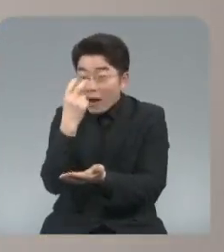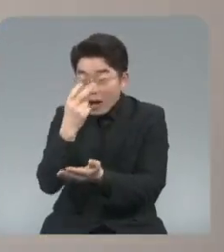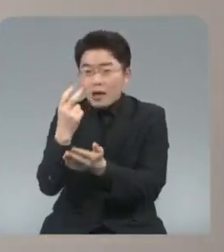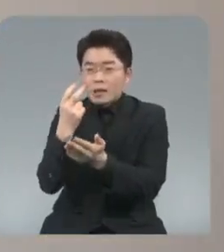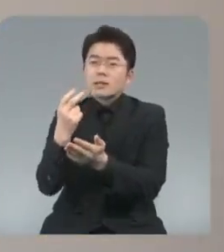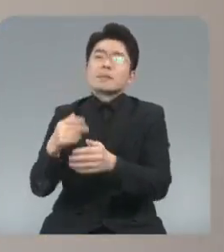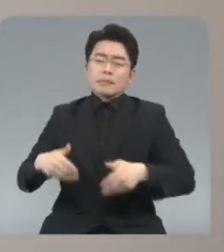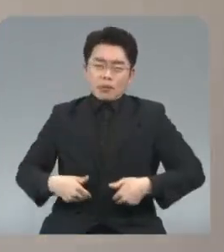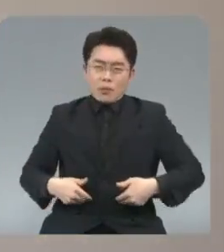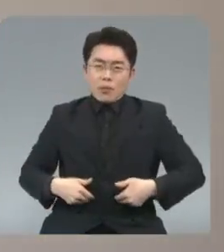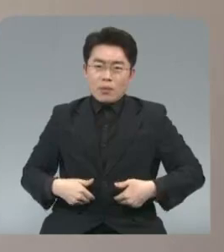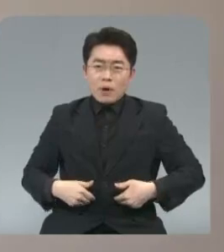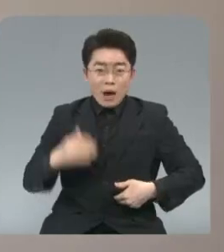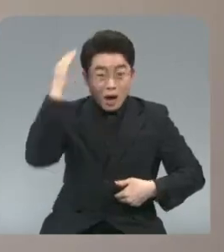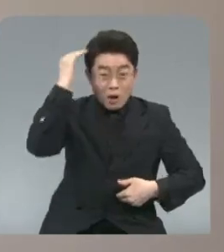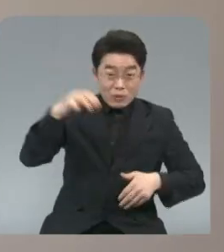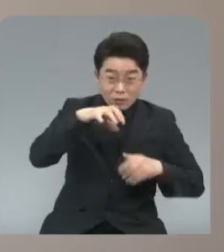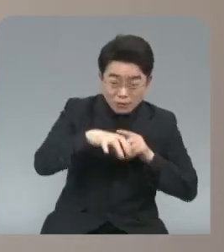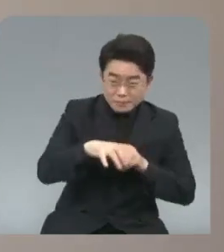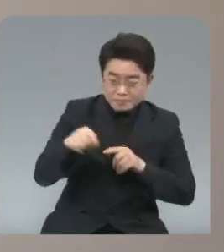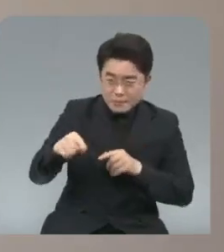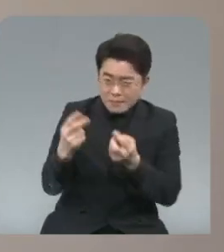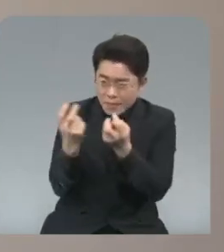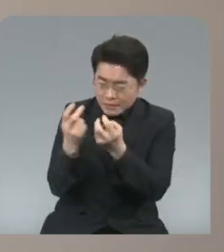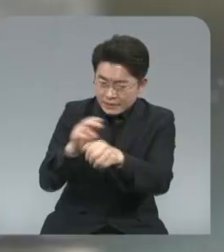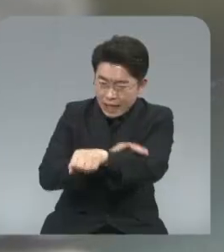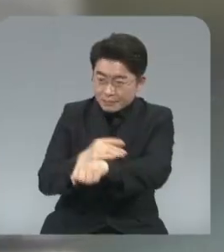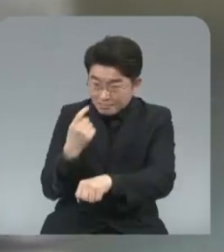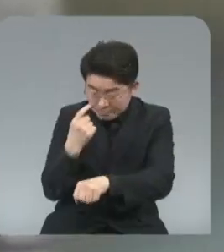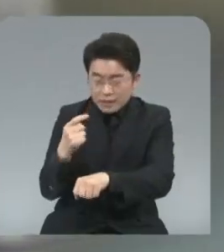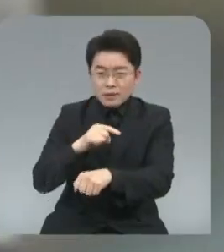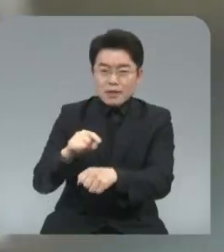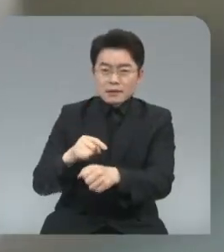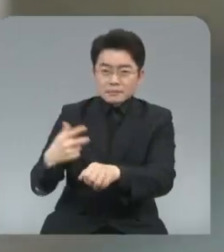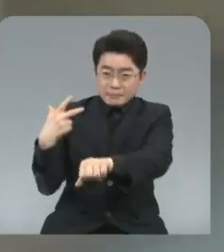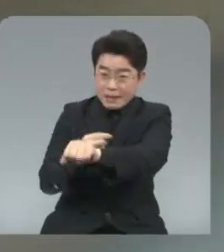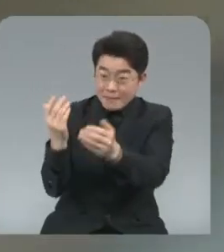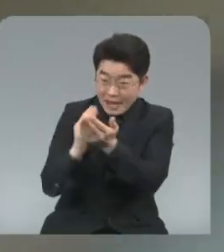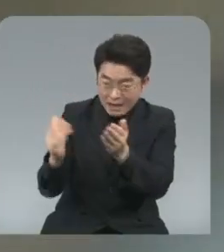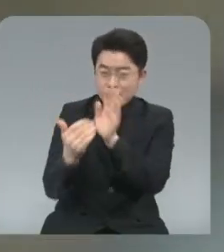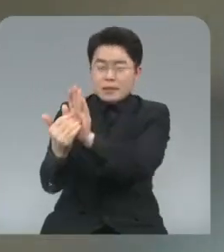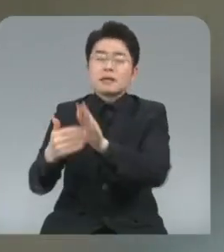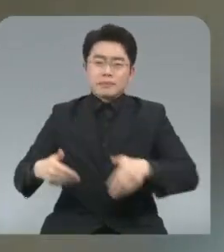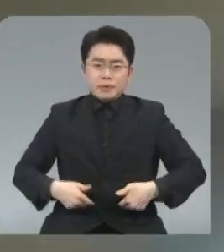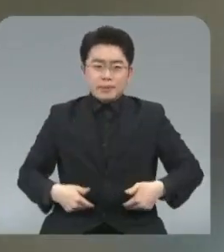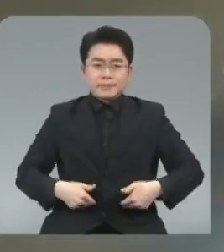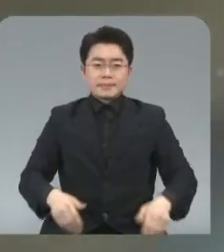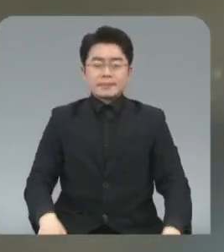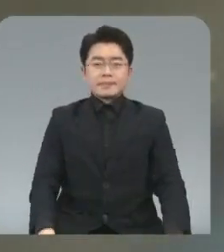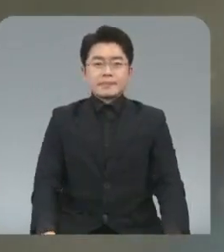환경을 만드는 게 필요해 보입니다. 지금까지 파리에서 KBS 뉴스 유원중입니다.